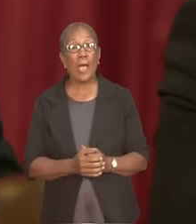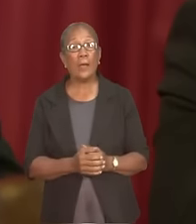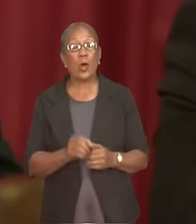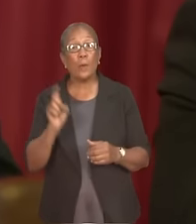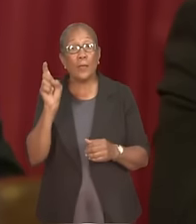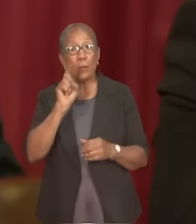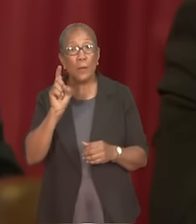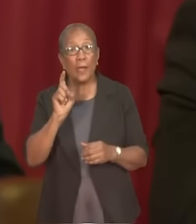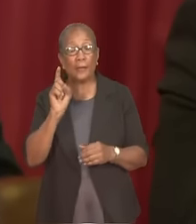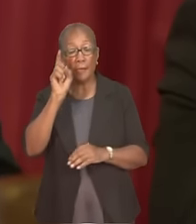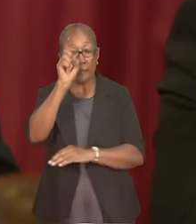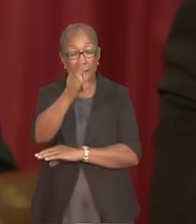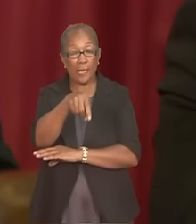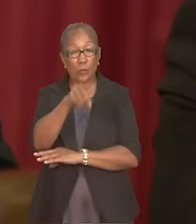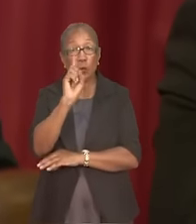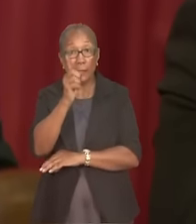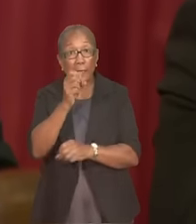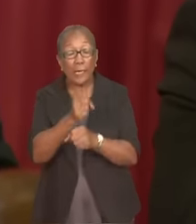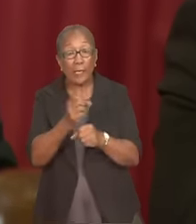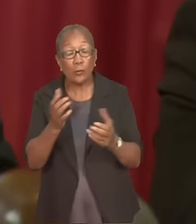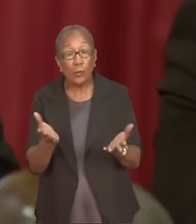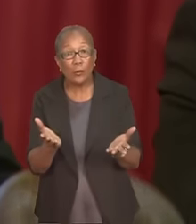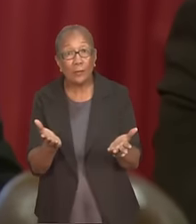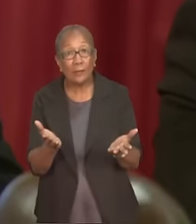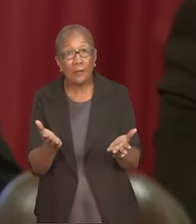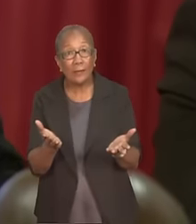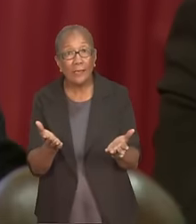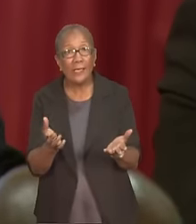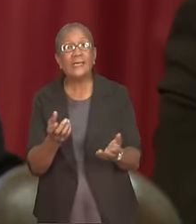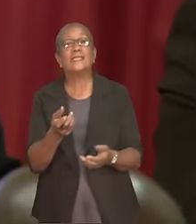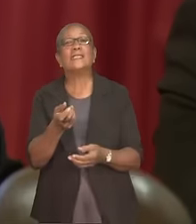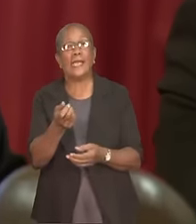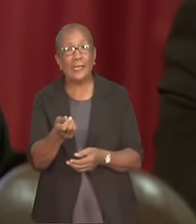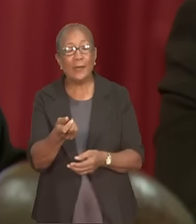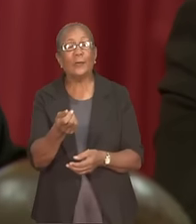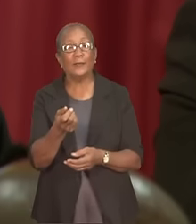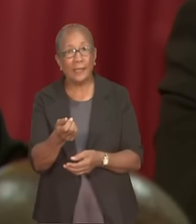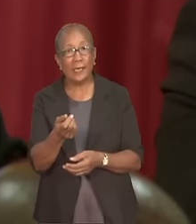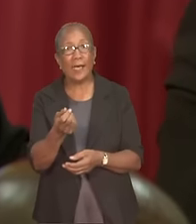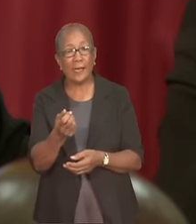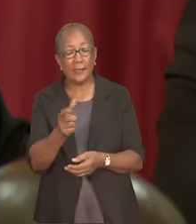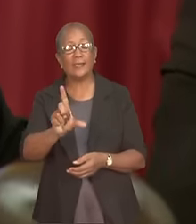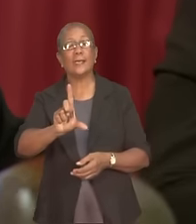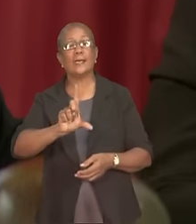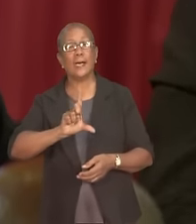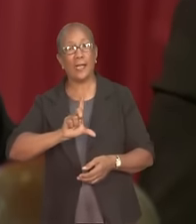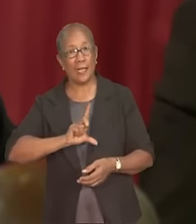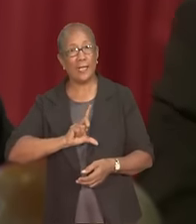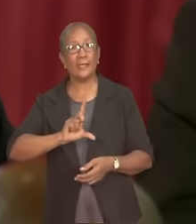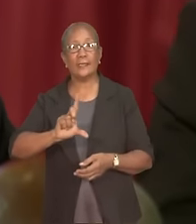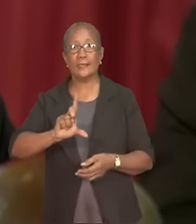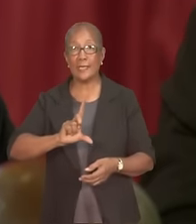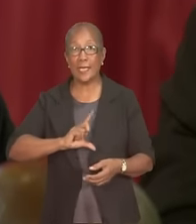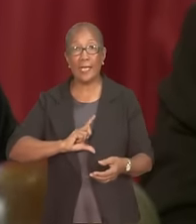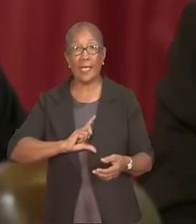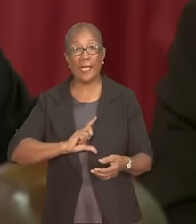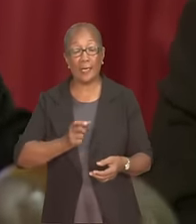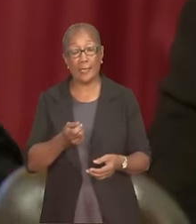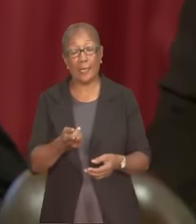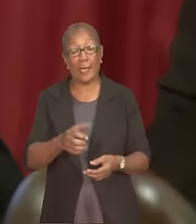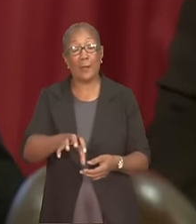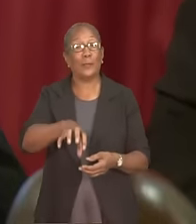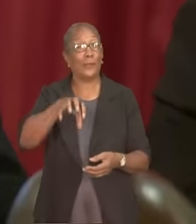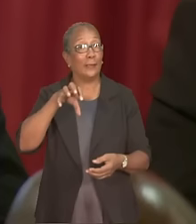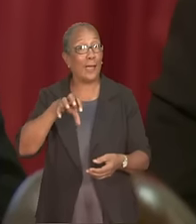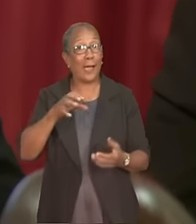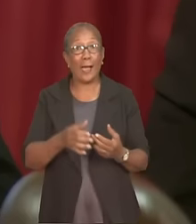dat staatsolie dat gaat doen, zijn de bedragen die geleend zijn, het kapitaal,